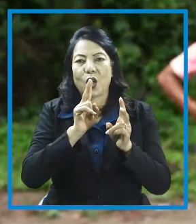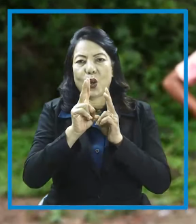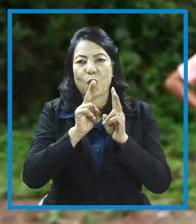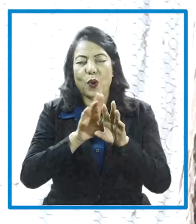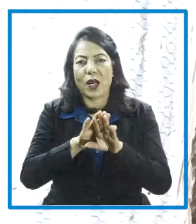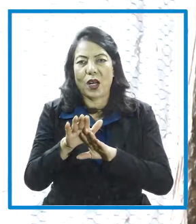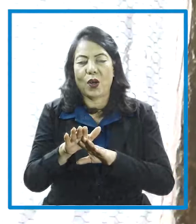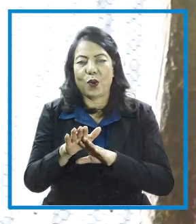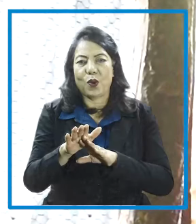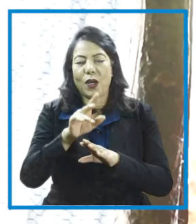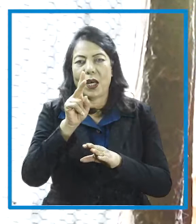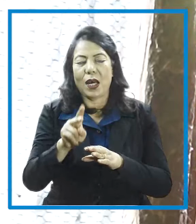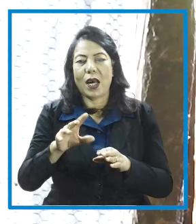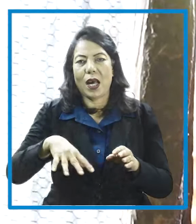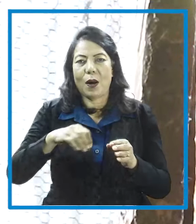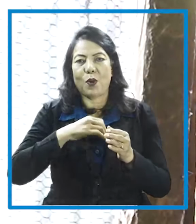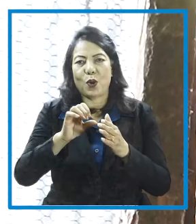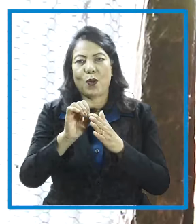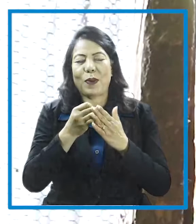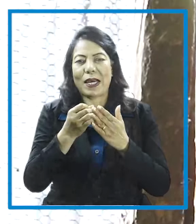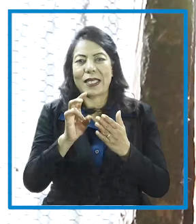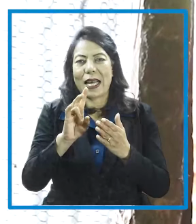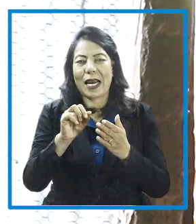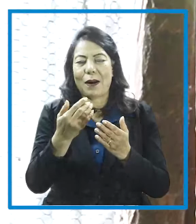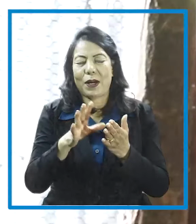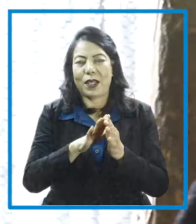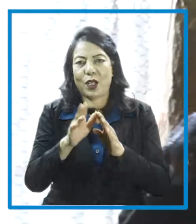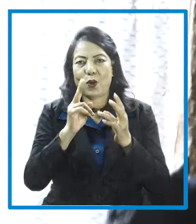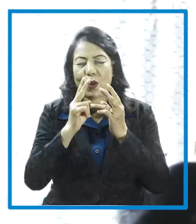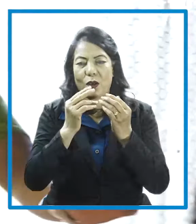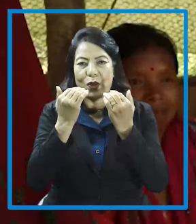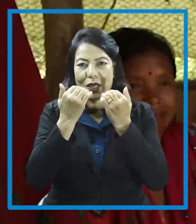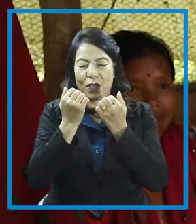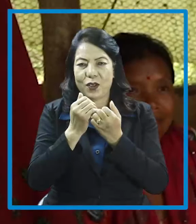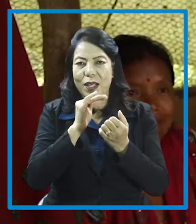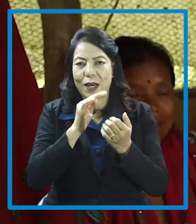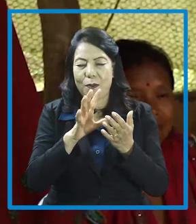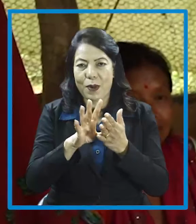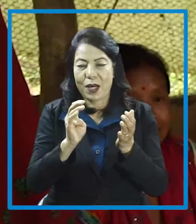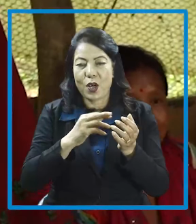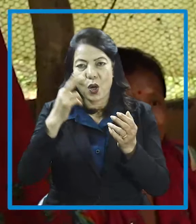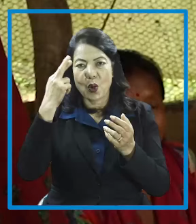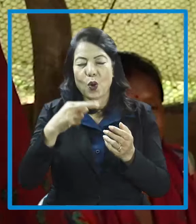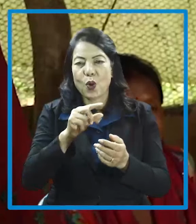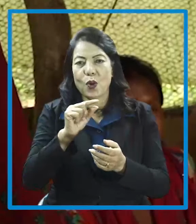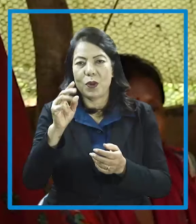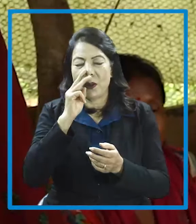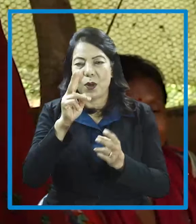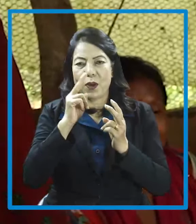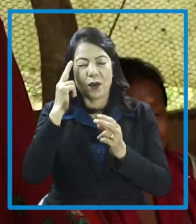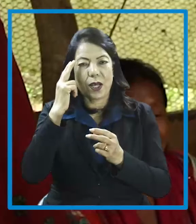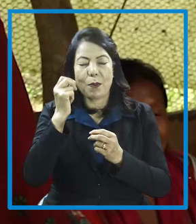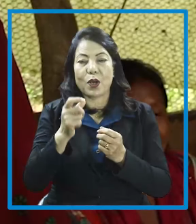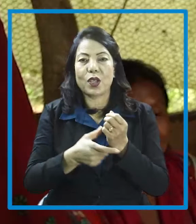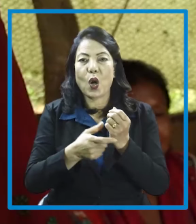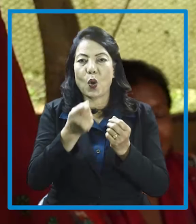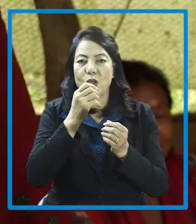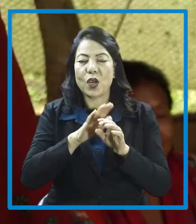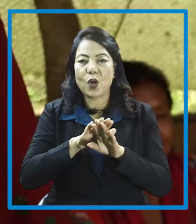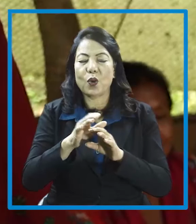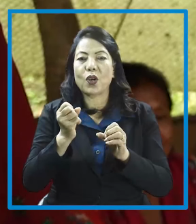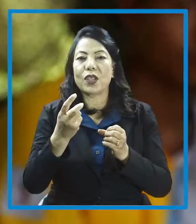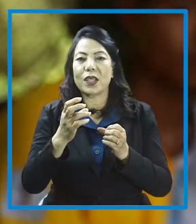अहिले अब निकै कुराहरू यो हाम्रो पाठशालाबाट चाहिँ धेरै कुराहरू सिकेका छौँ। हजुर, रोगको कुराहरू हो होइन, अब कति